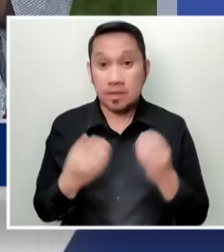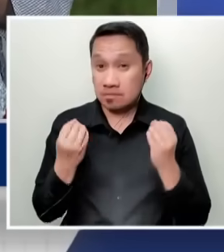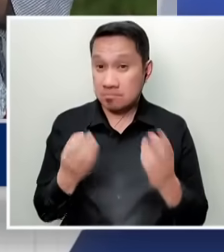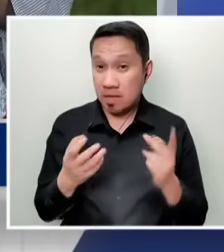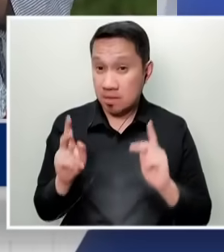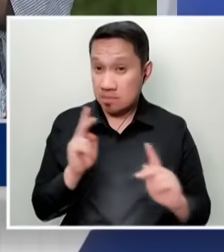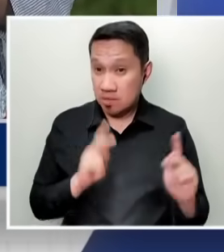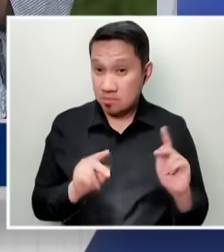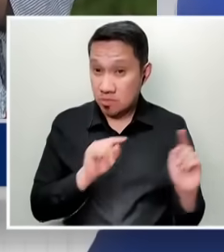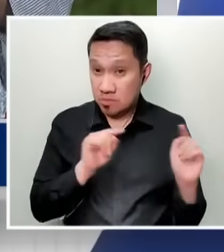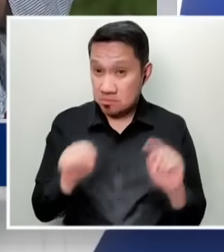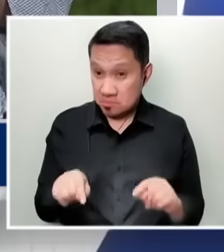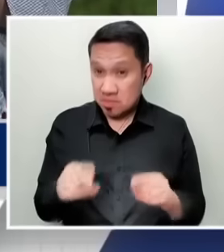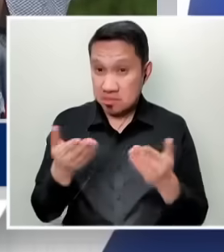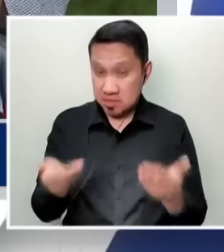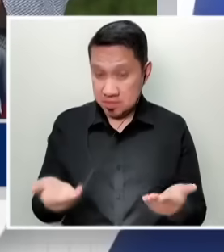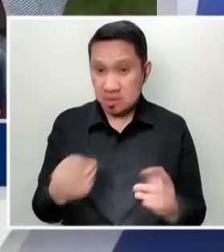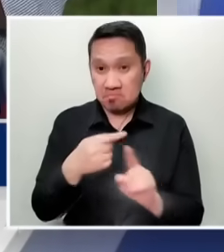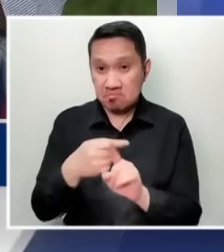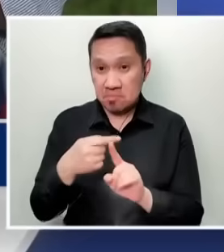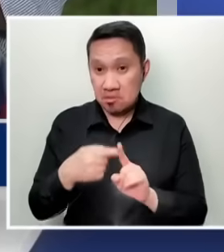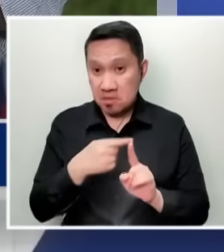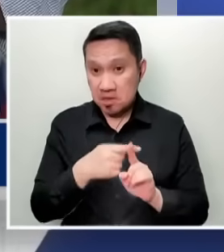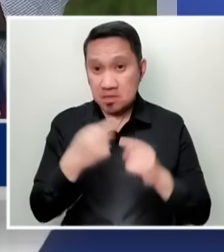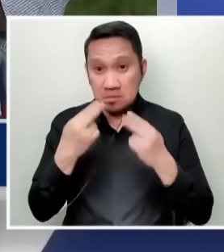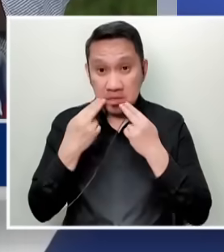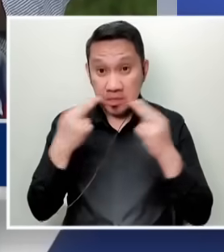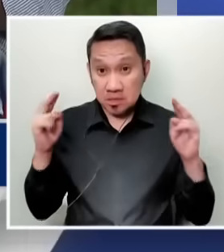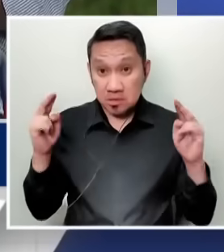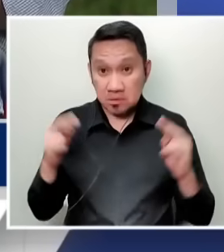dumalaw dyan sa libingan ng mga bayani?